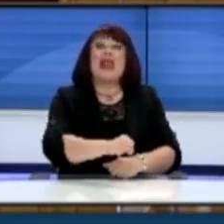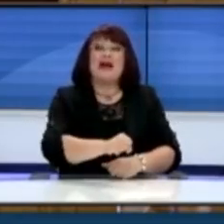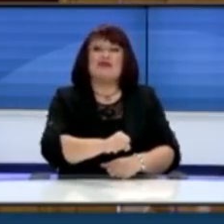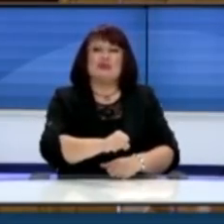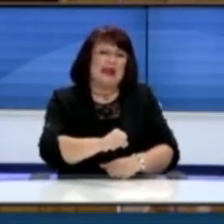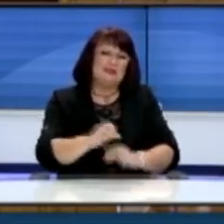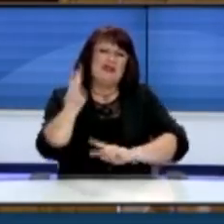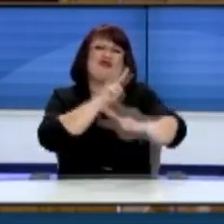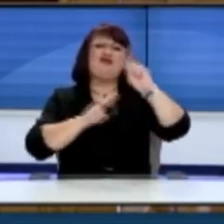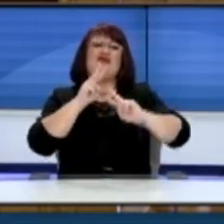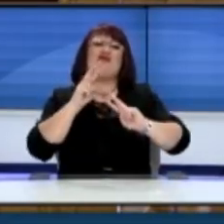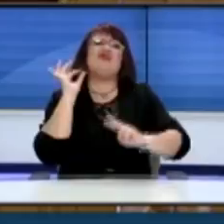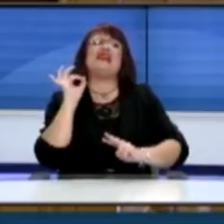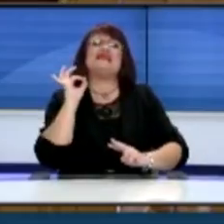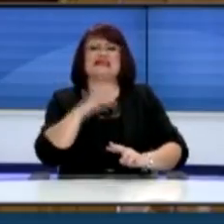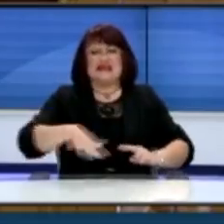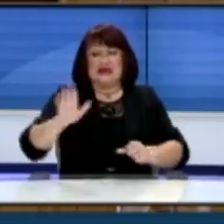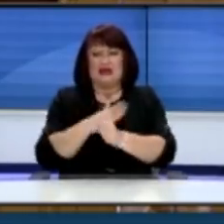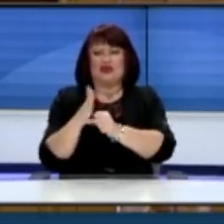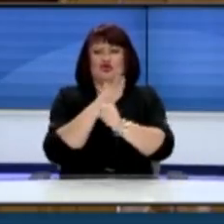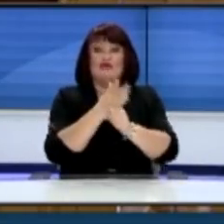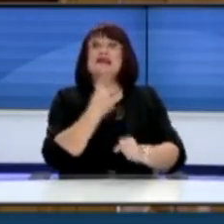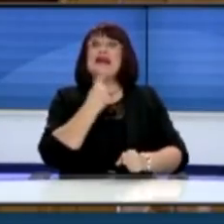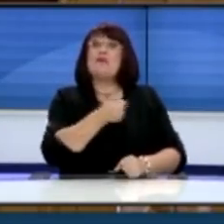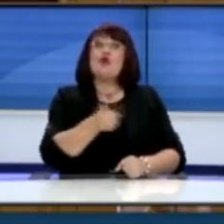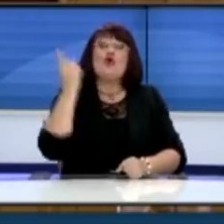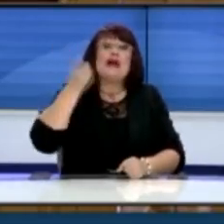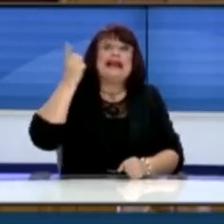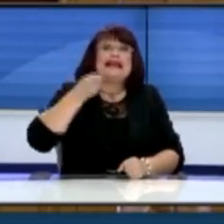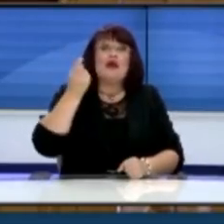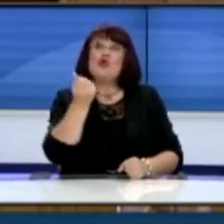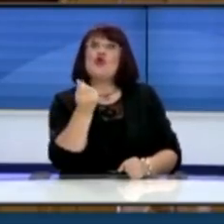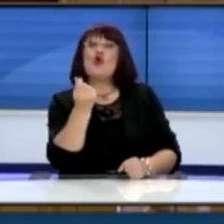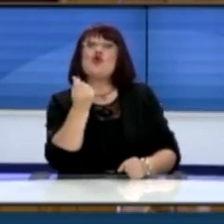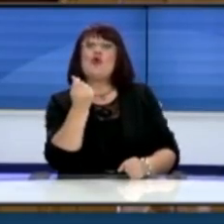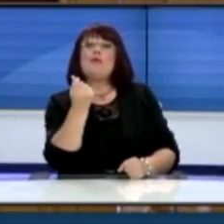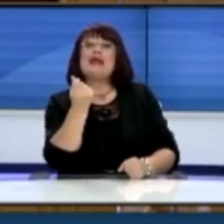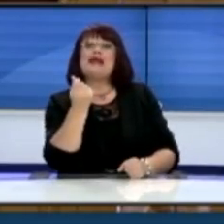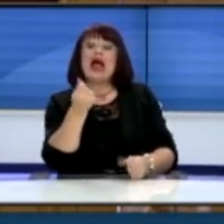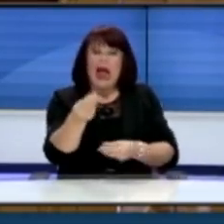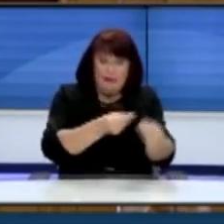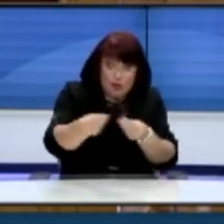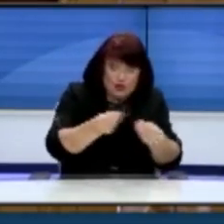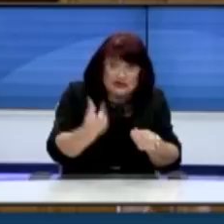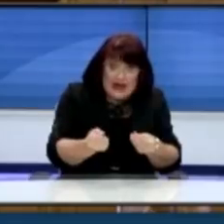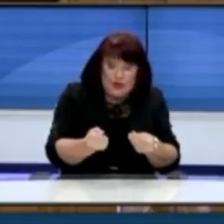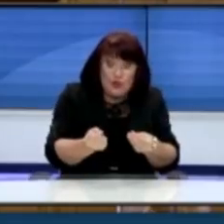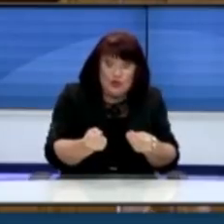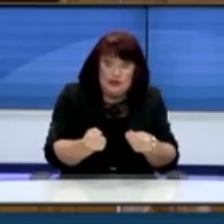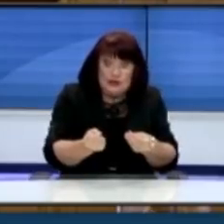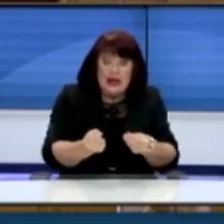φυσικές καταστροφές προβλέπει ότι το μόνο κριτήριο είναι η οικονομική, λέει, αποδοτικότητα,